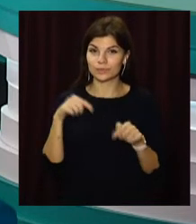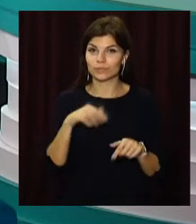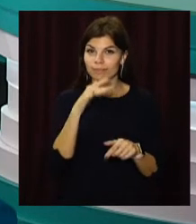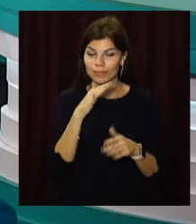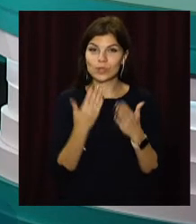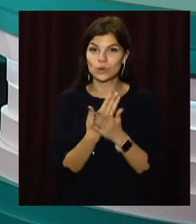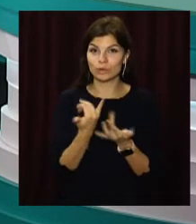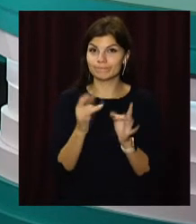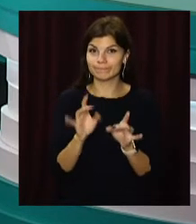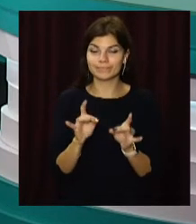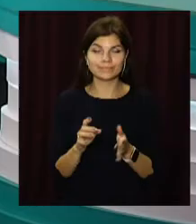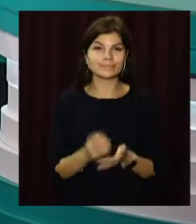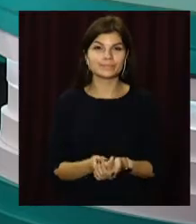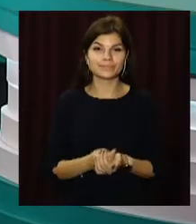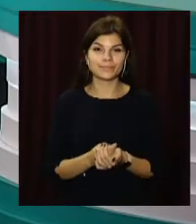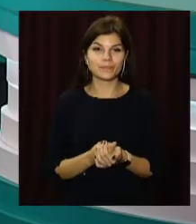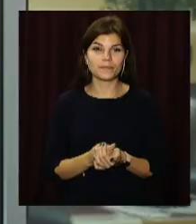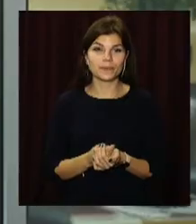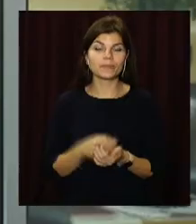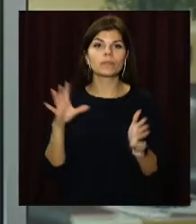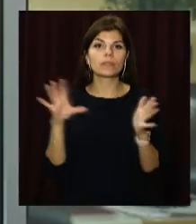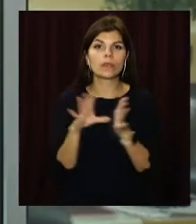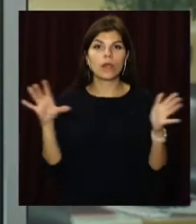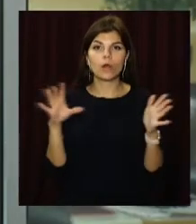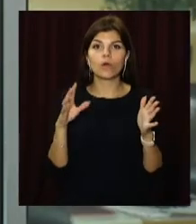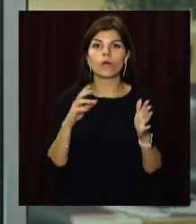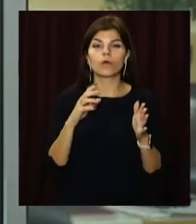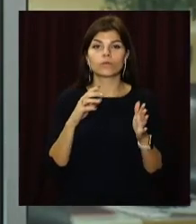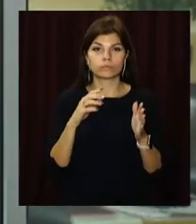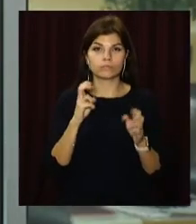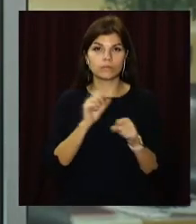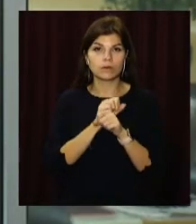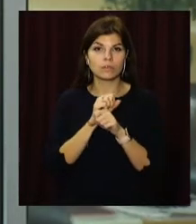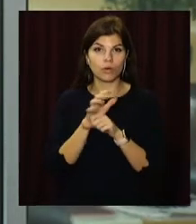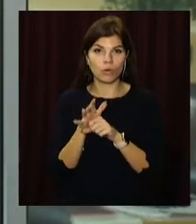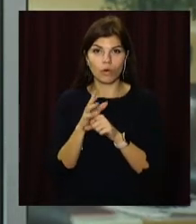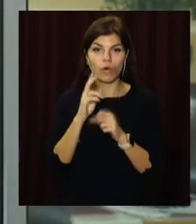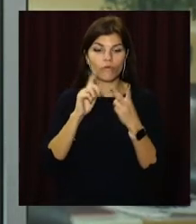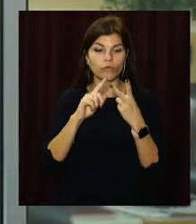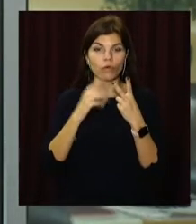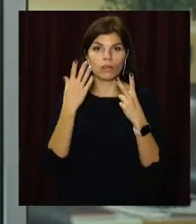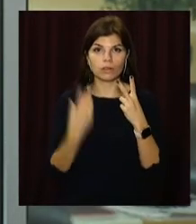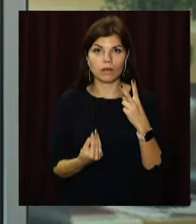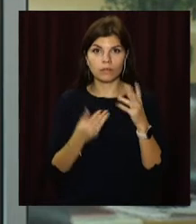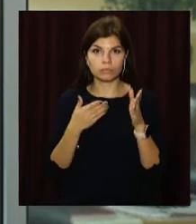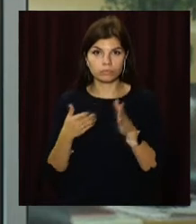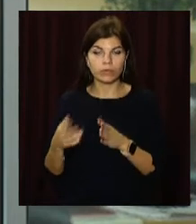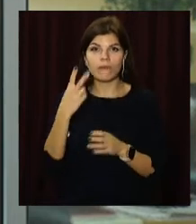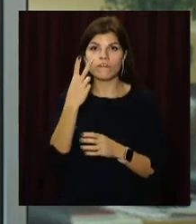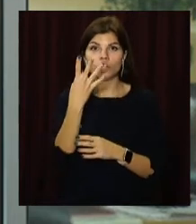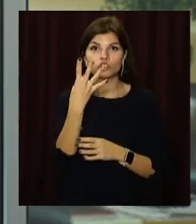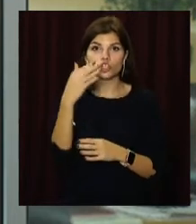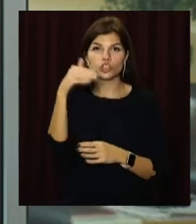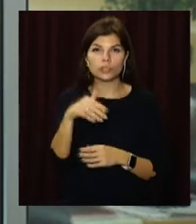головні події на цю годину дивіться просто зараз. Антирекорди. Другу добу поспіль в Україні діагностували майже